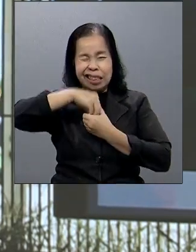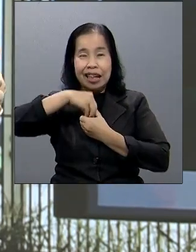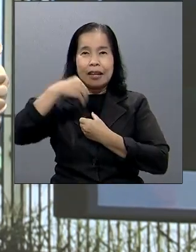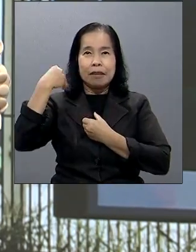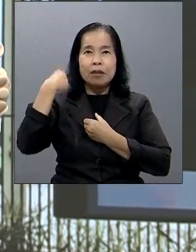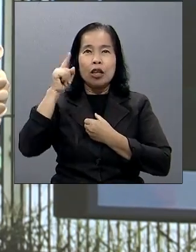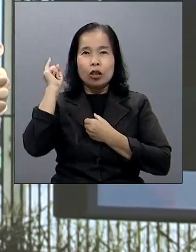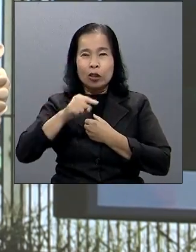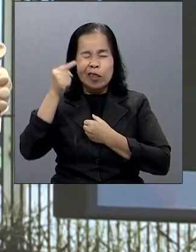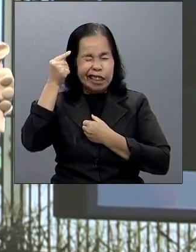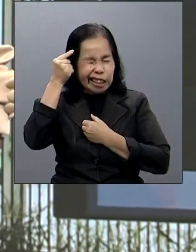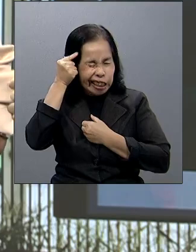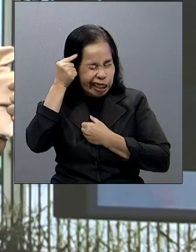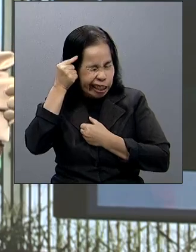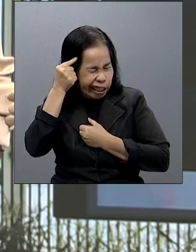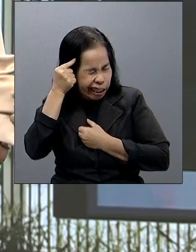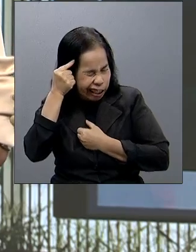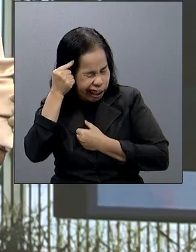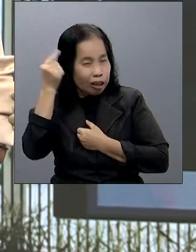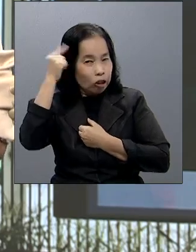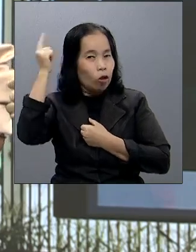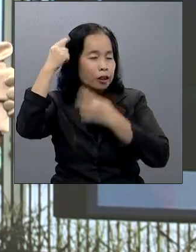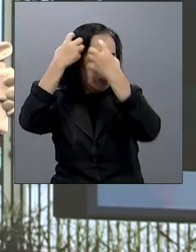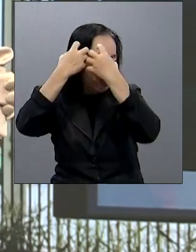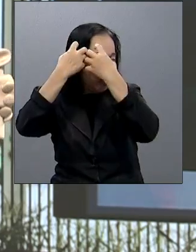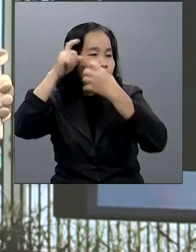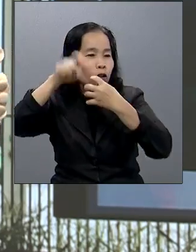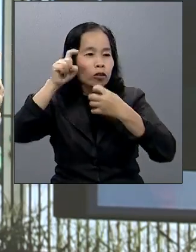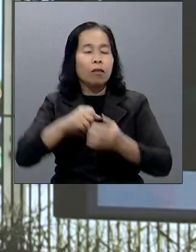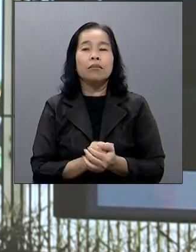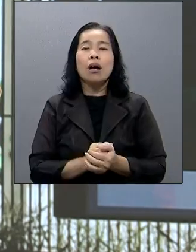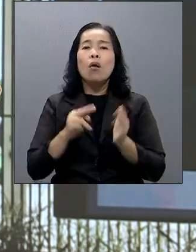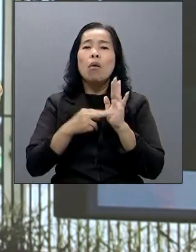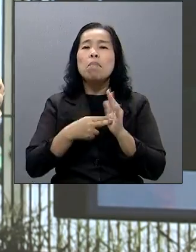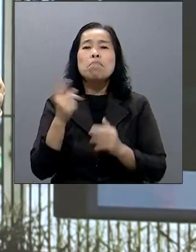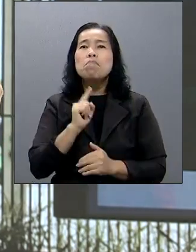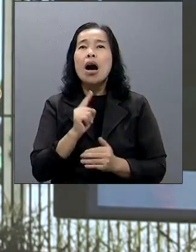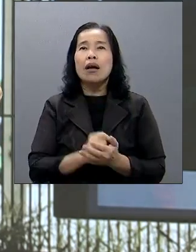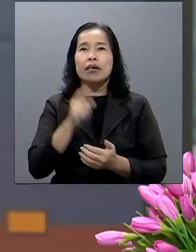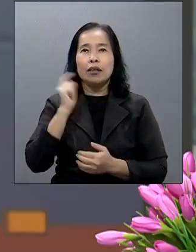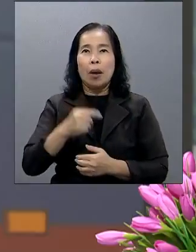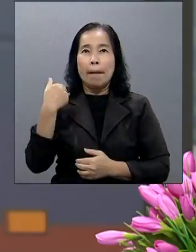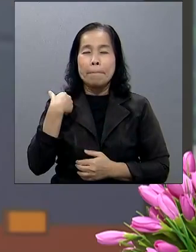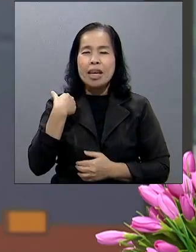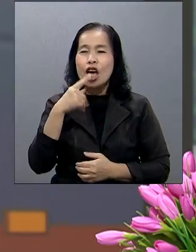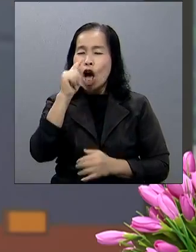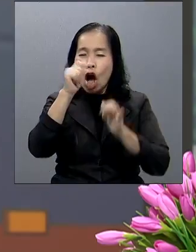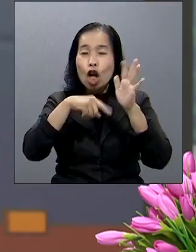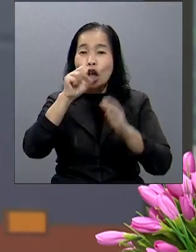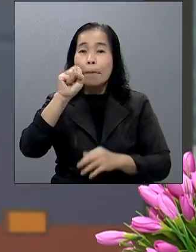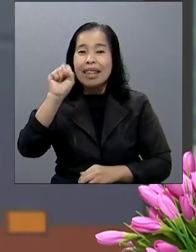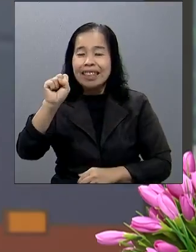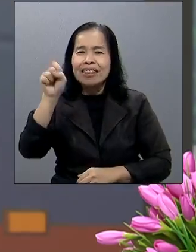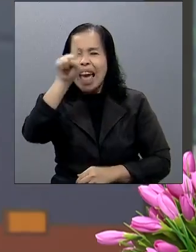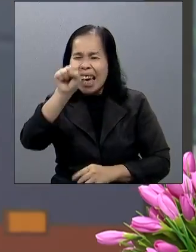งที่ต้องใช้ทำงานให้มากขึ้นในช่วงนี ้อะไรครับ อันนั้นเขาเรียกว่าต่อมเอะจริงๆต่อม